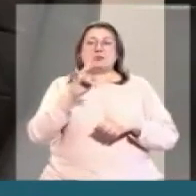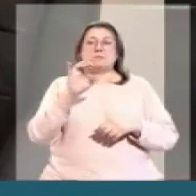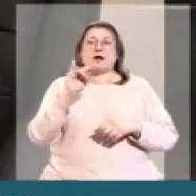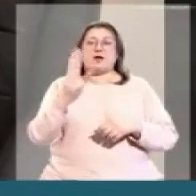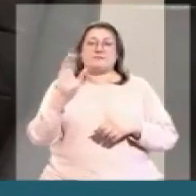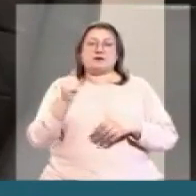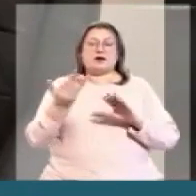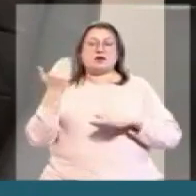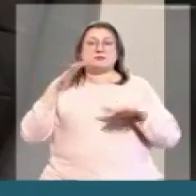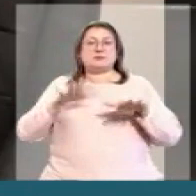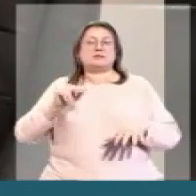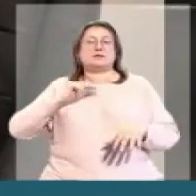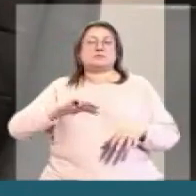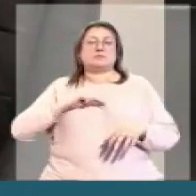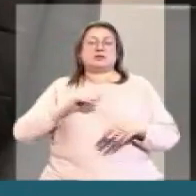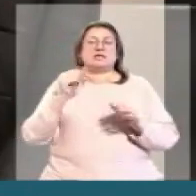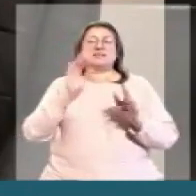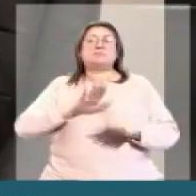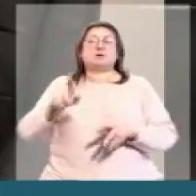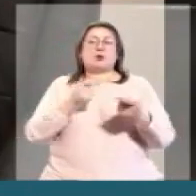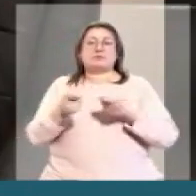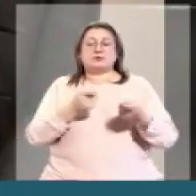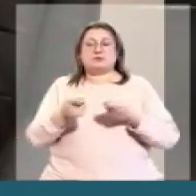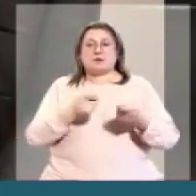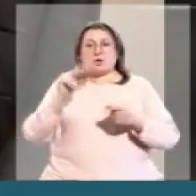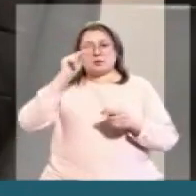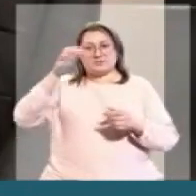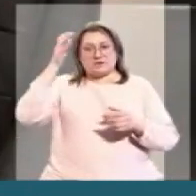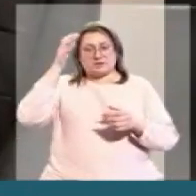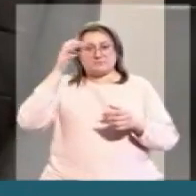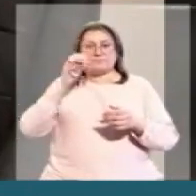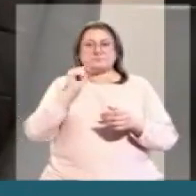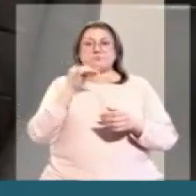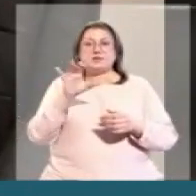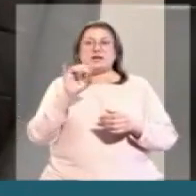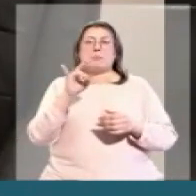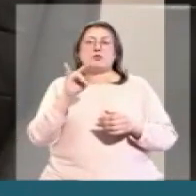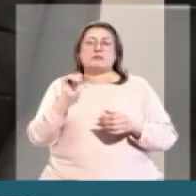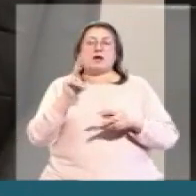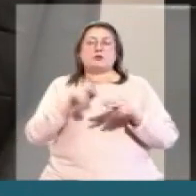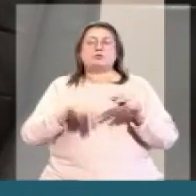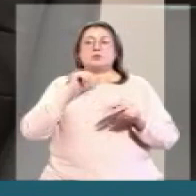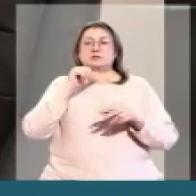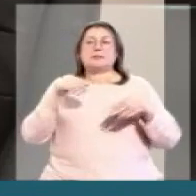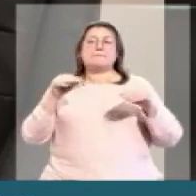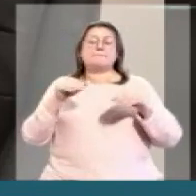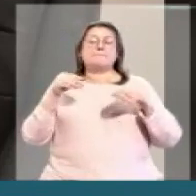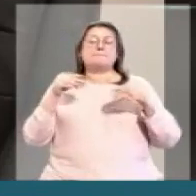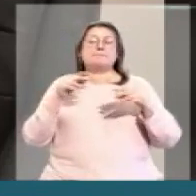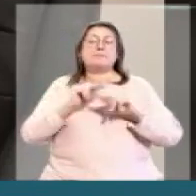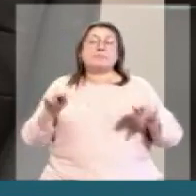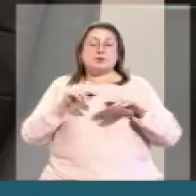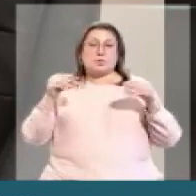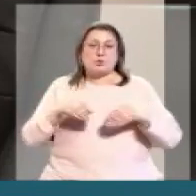Ибраева. Ранее она занимала должность заместителя руководителя управления образования. Айман Елимановна окончила Костанайский педагогический институт